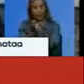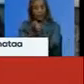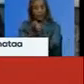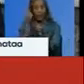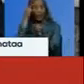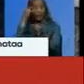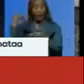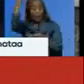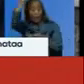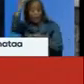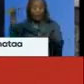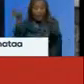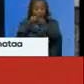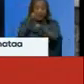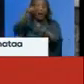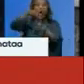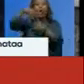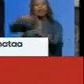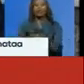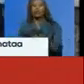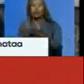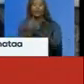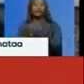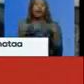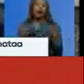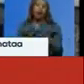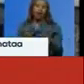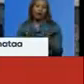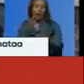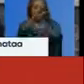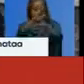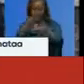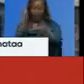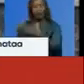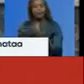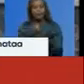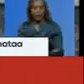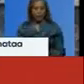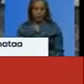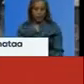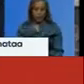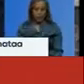የኤርትራ መንግስትም ተመሳሳይ አቋም እንዲወስድ በዚሁ አጋጣሚ ጥሬን አቀርባለሁ።